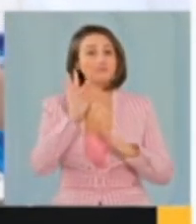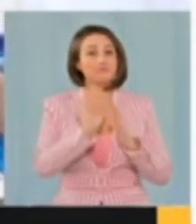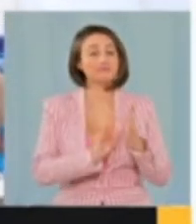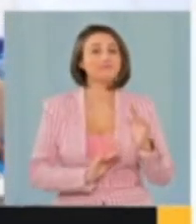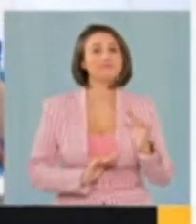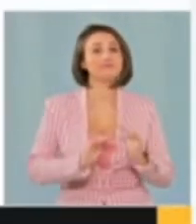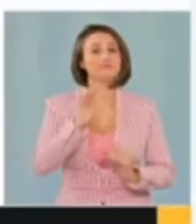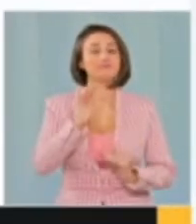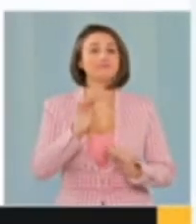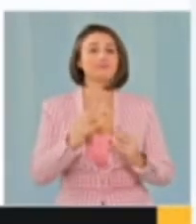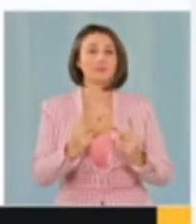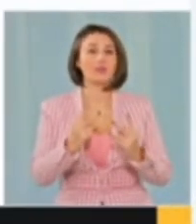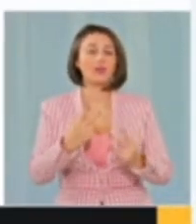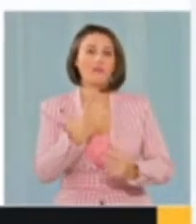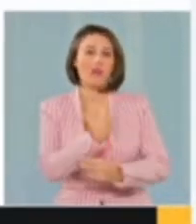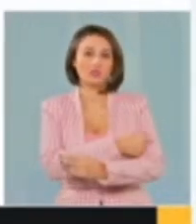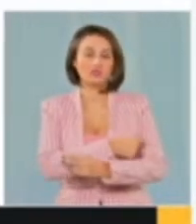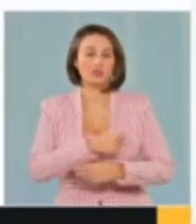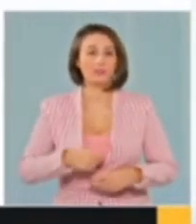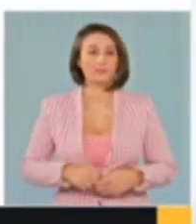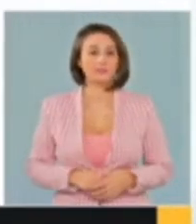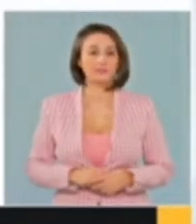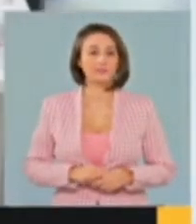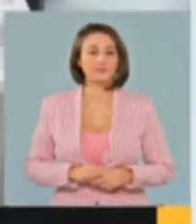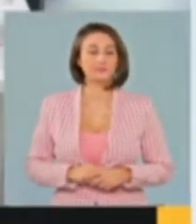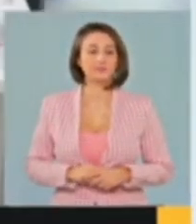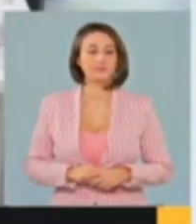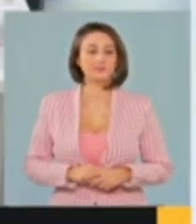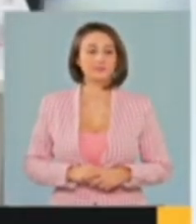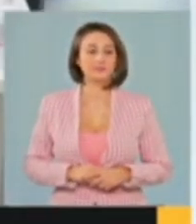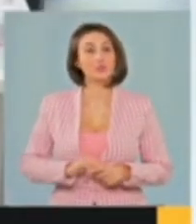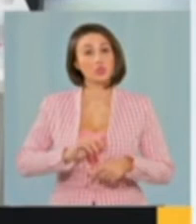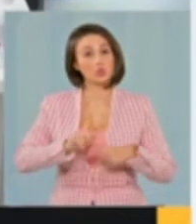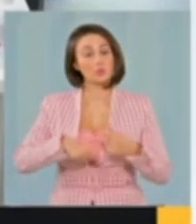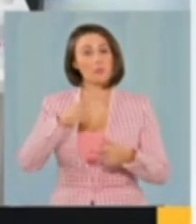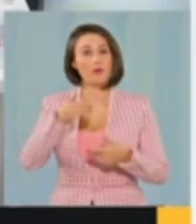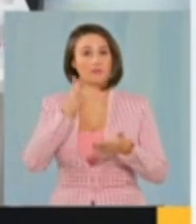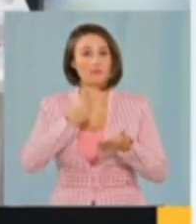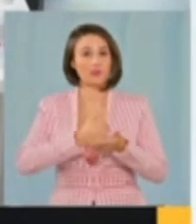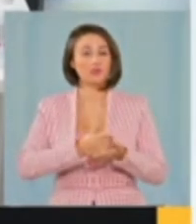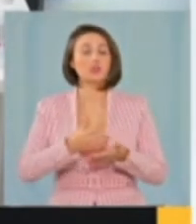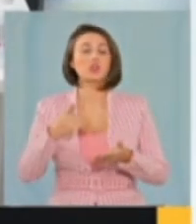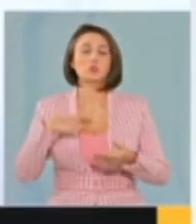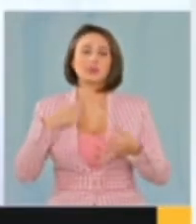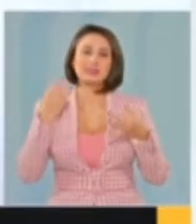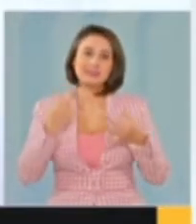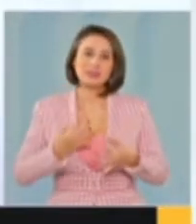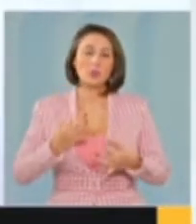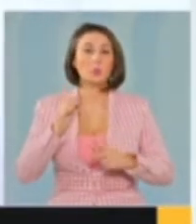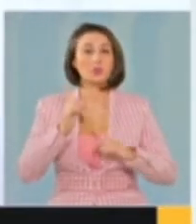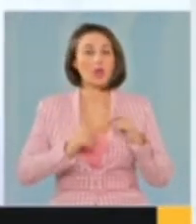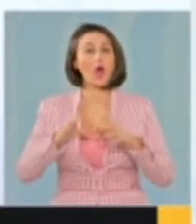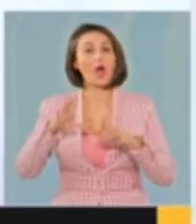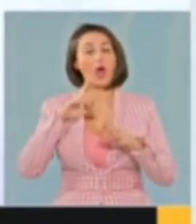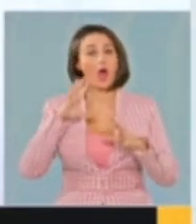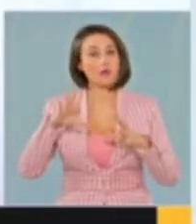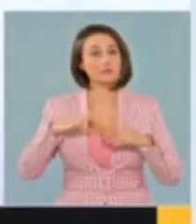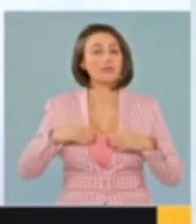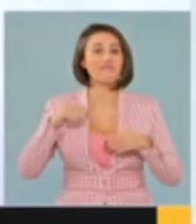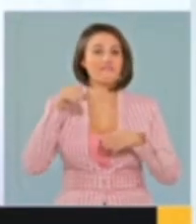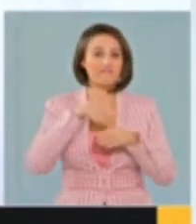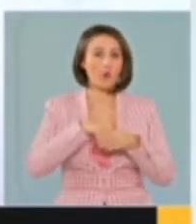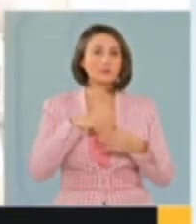înregistrat o creștere semnificativă a numărului de persoane vaccinate în urma acestei decizii. Sunt absolut sigur că dacă se va obține un